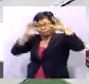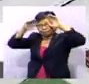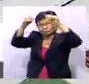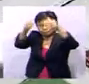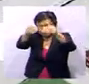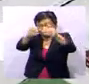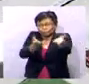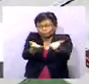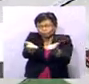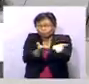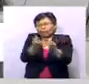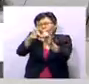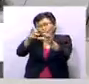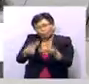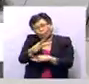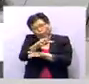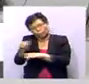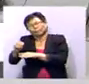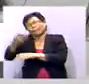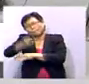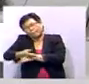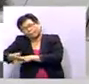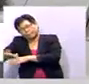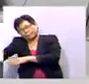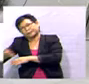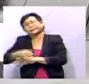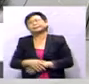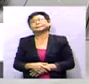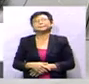fokus terhadap perkhidmatan penumpang dan kargo.